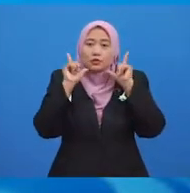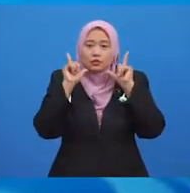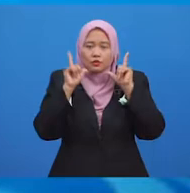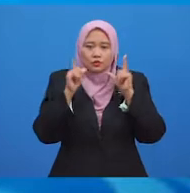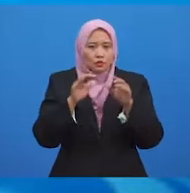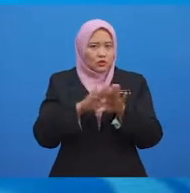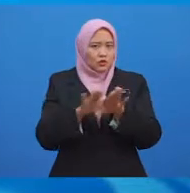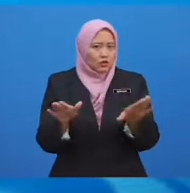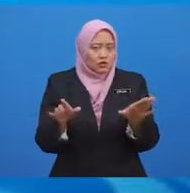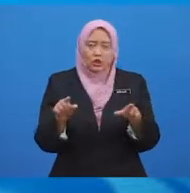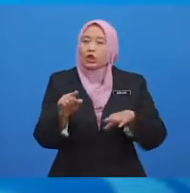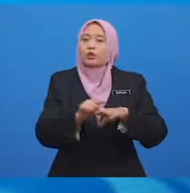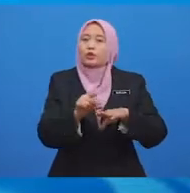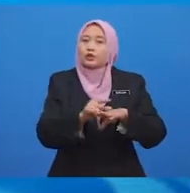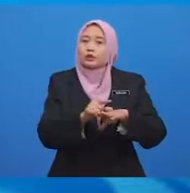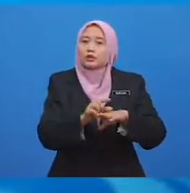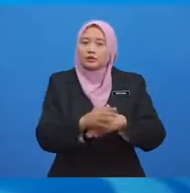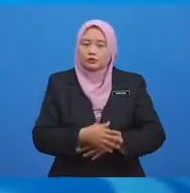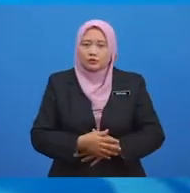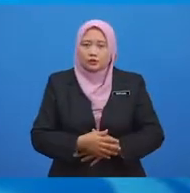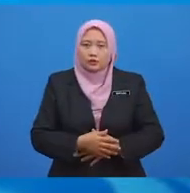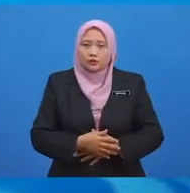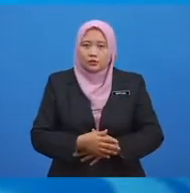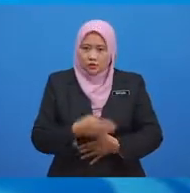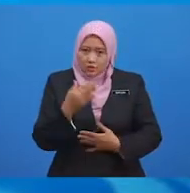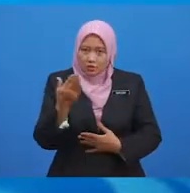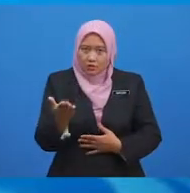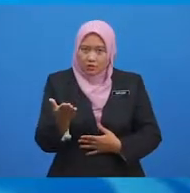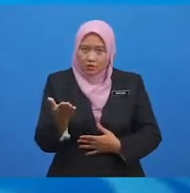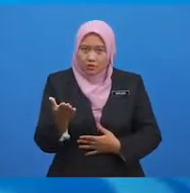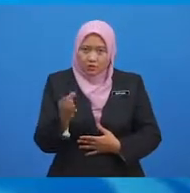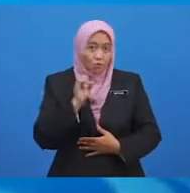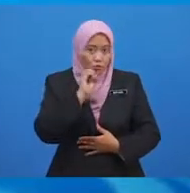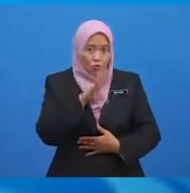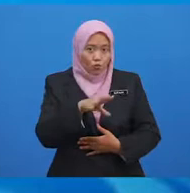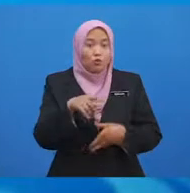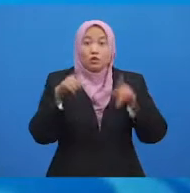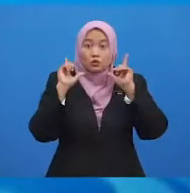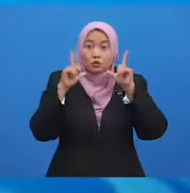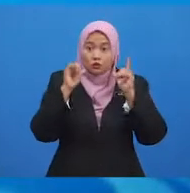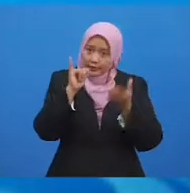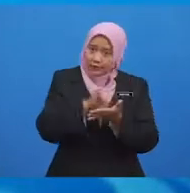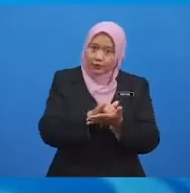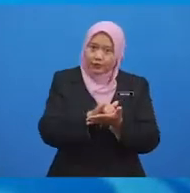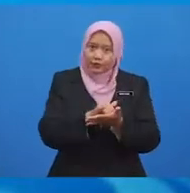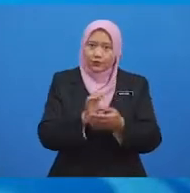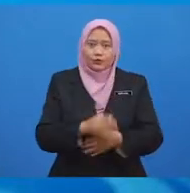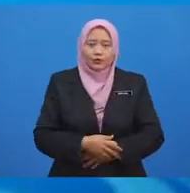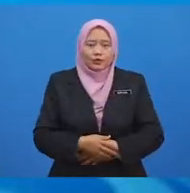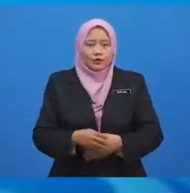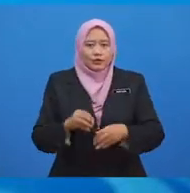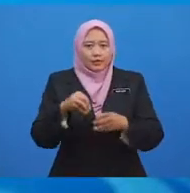lagi digunakan? Adakah kamu akan membuang tudung tersebut ke dalam tong